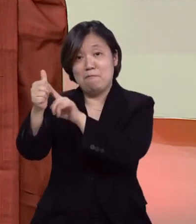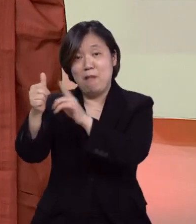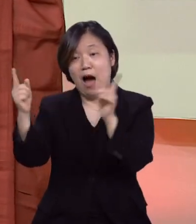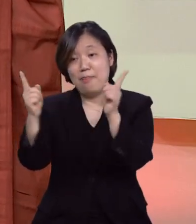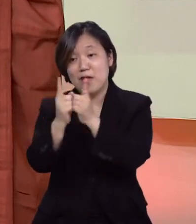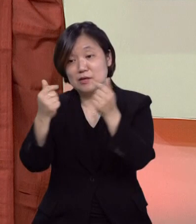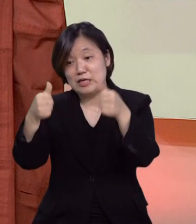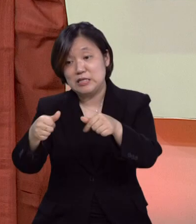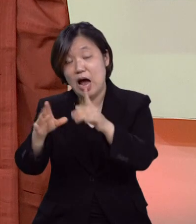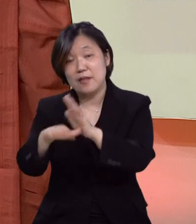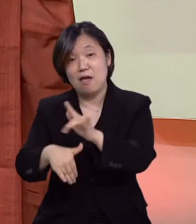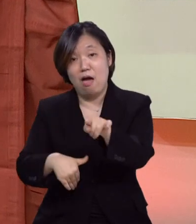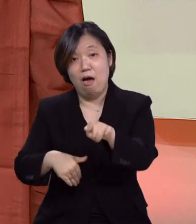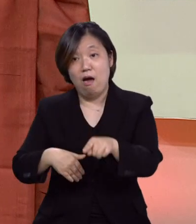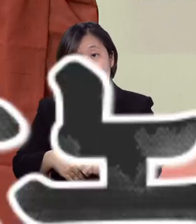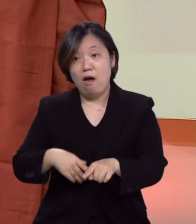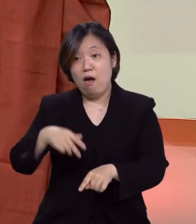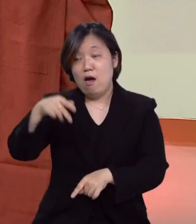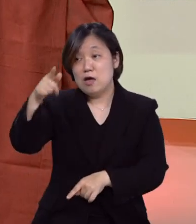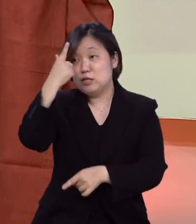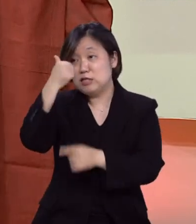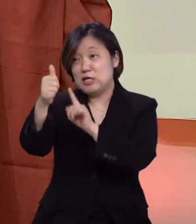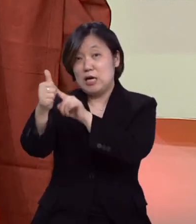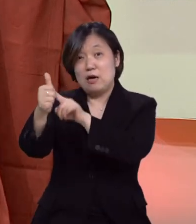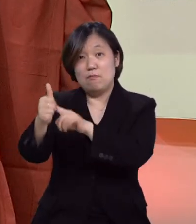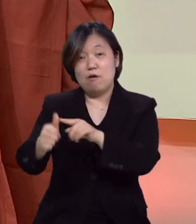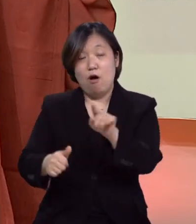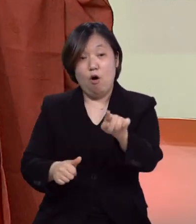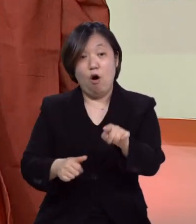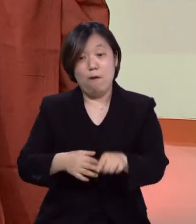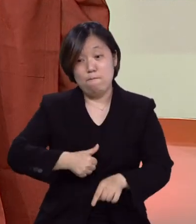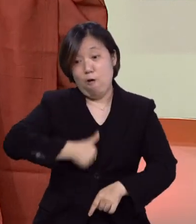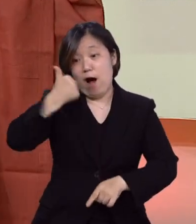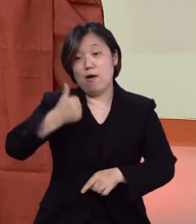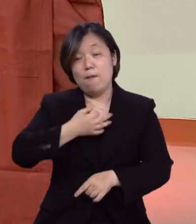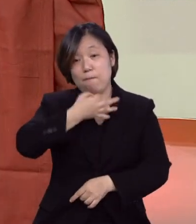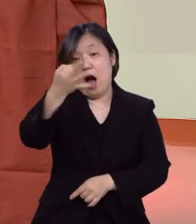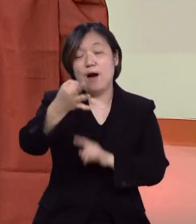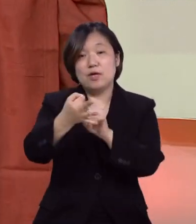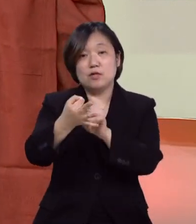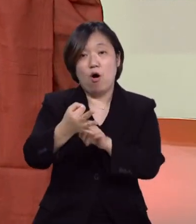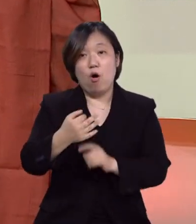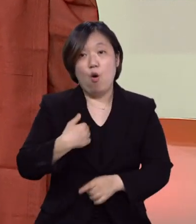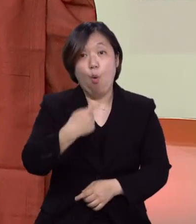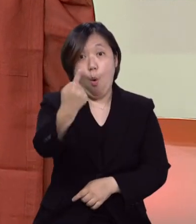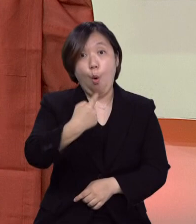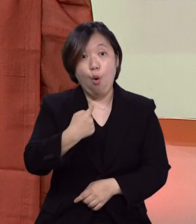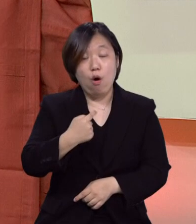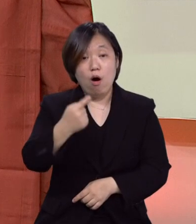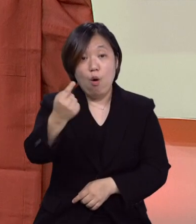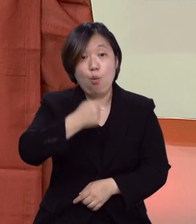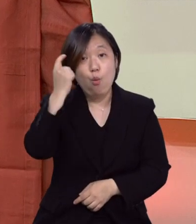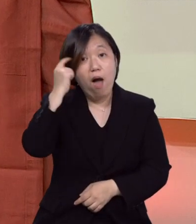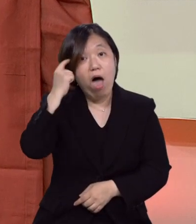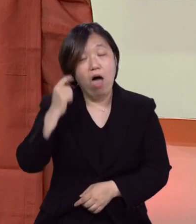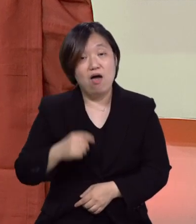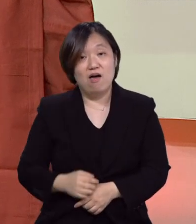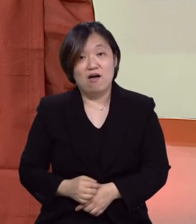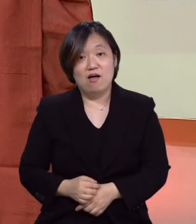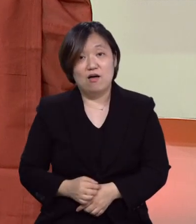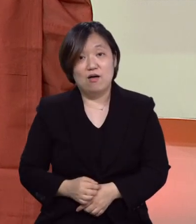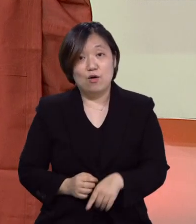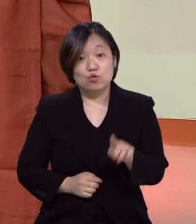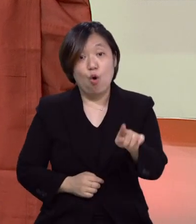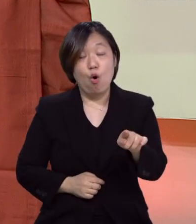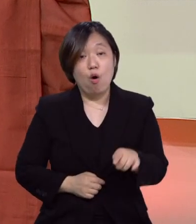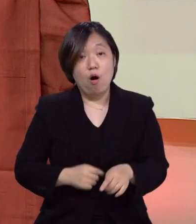고함을 꽥 지르면서 내 여기 왜 왔니 이러면서 소리를 버럭 지르시더래요네 여기